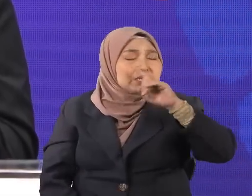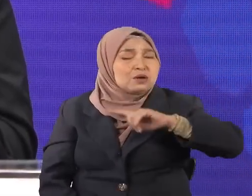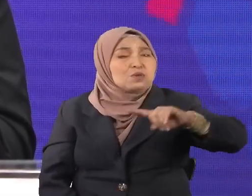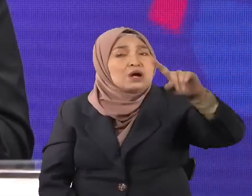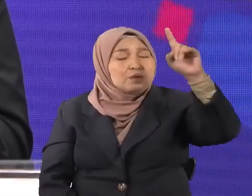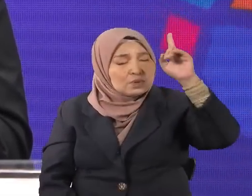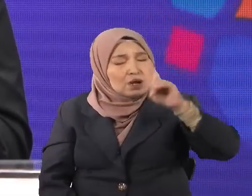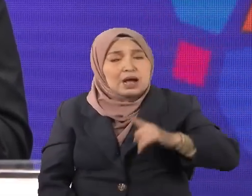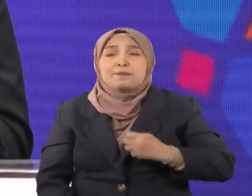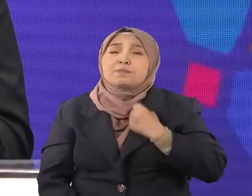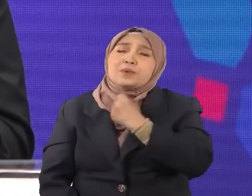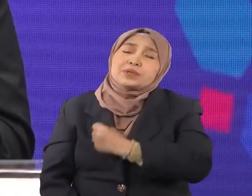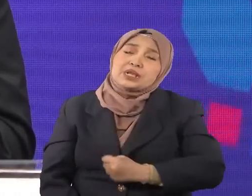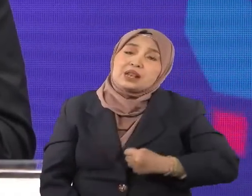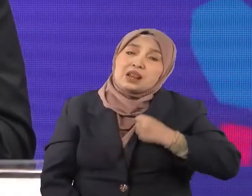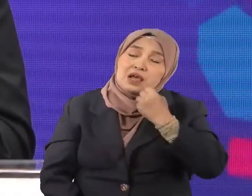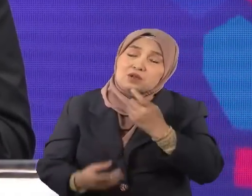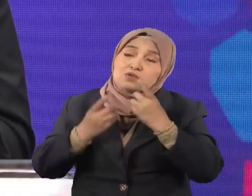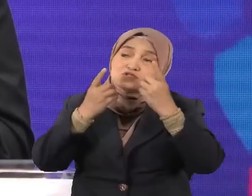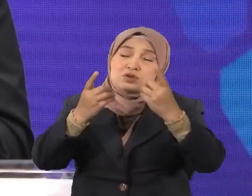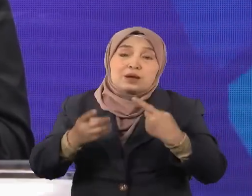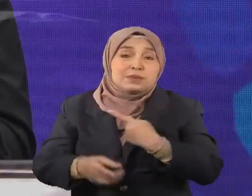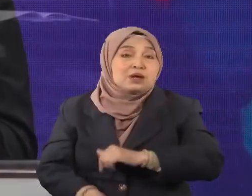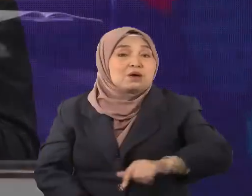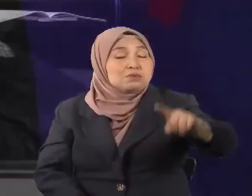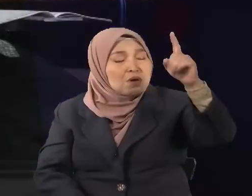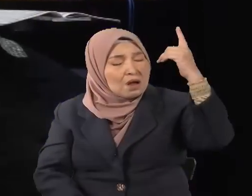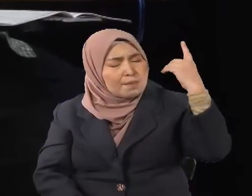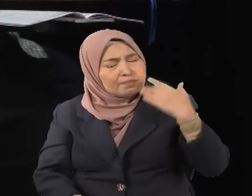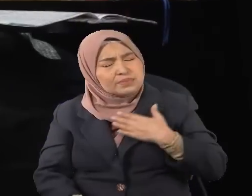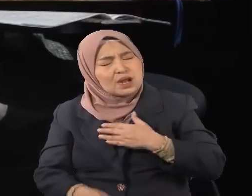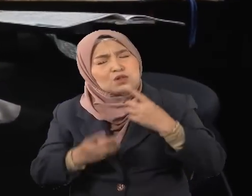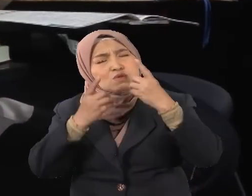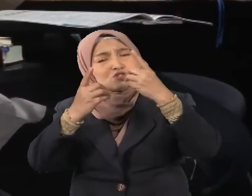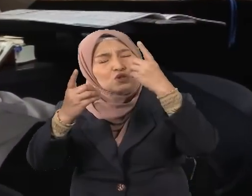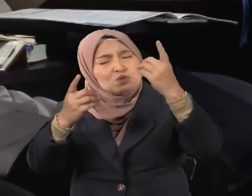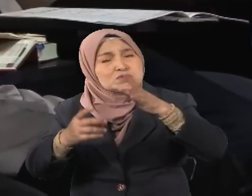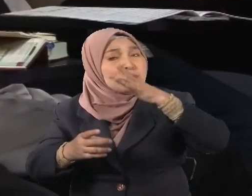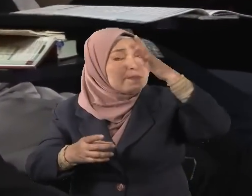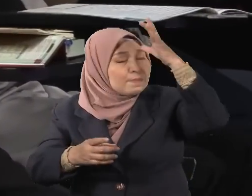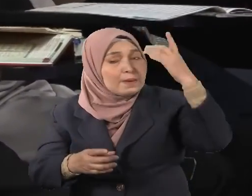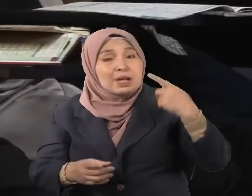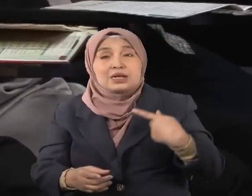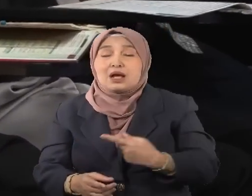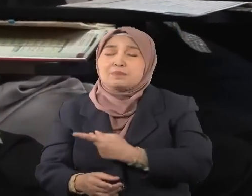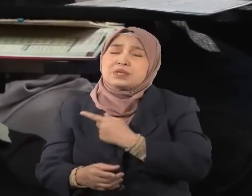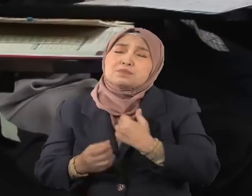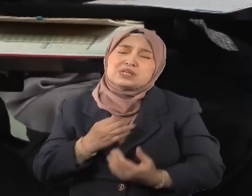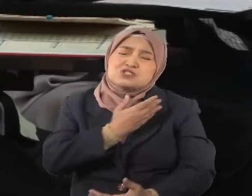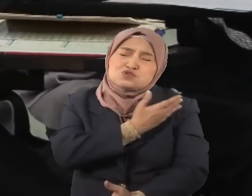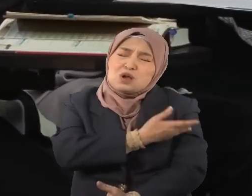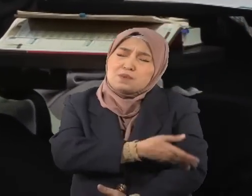رحيم Ampunilah dosa-dosa kami ya Allah. Ampunilah dosa ibu dan ayah kami, ibu dan ayah mertua